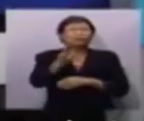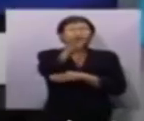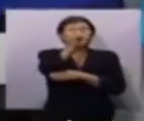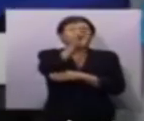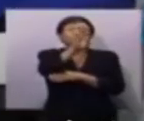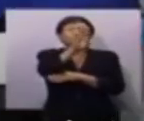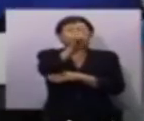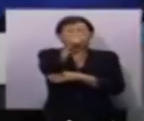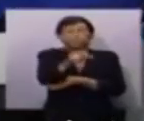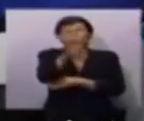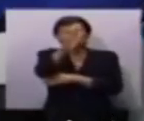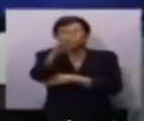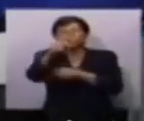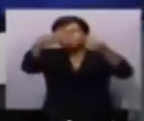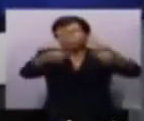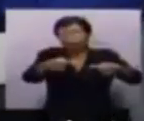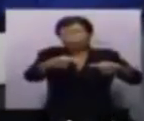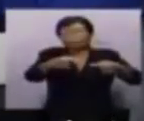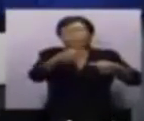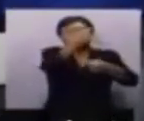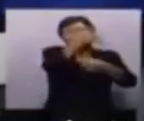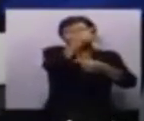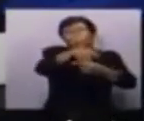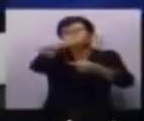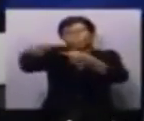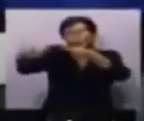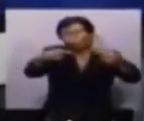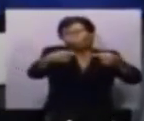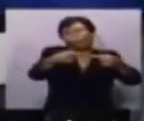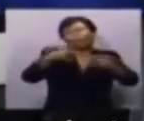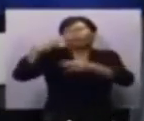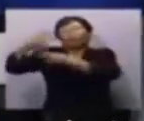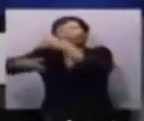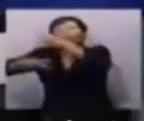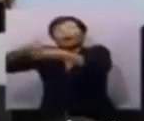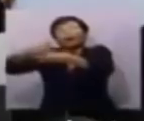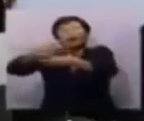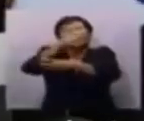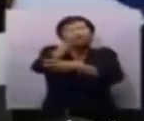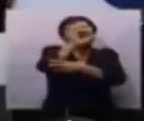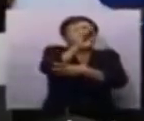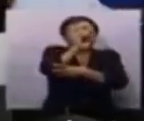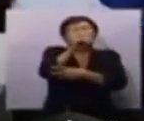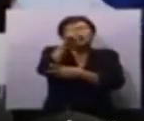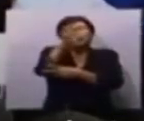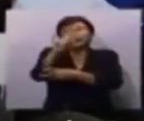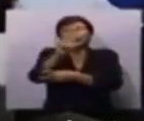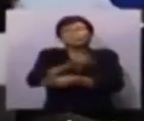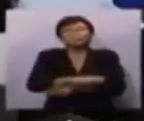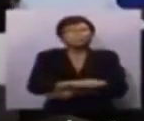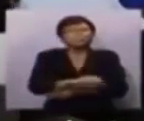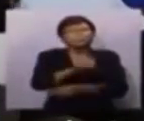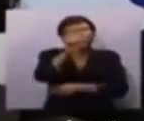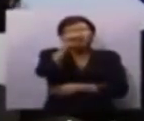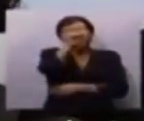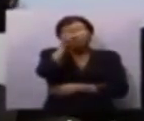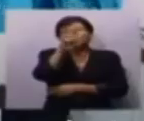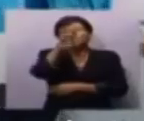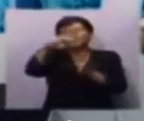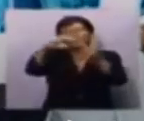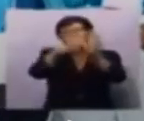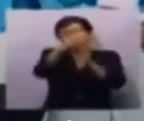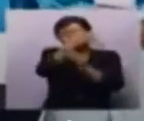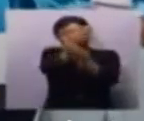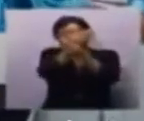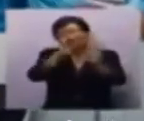BN Japlin Hakim akan berdepan pertandingan empat penjuru dengan calon warisan Abdul Bakri Muhammad Yusof, Azmin Awang PAS